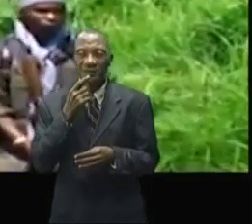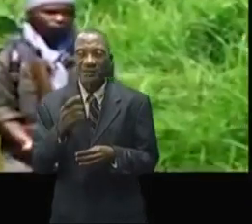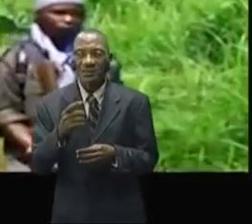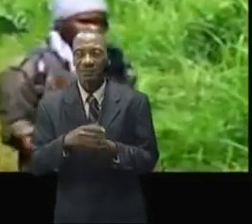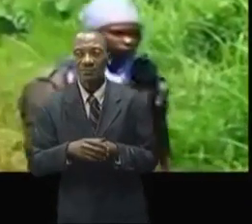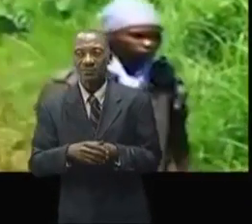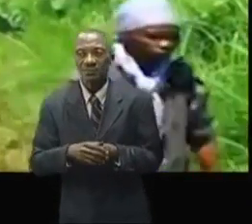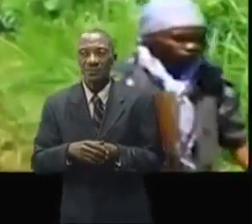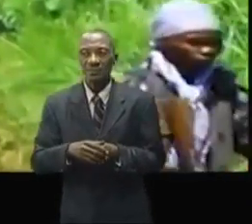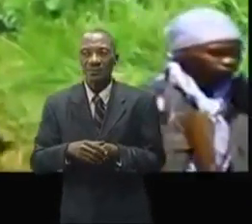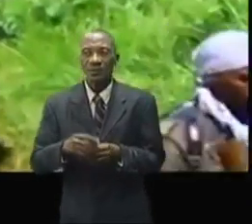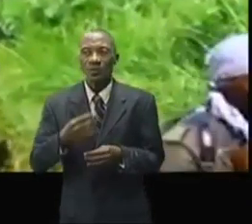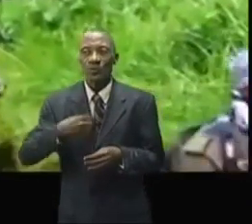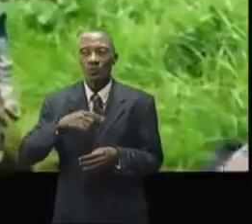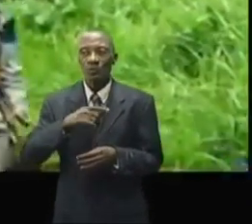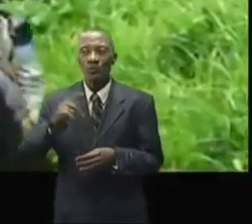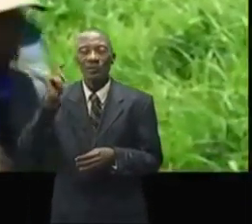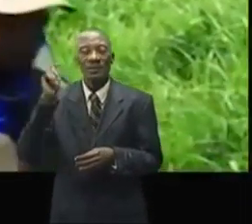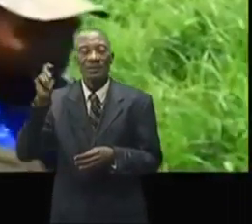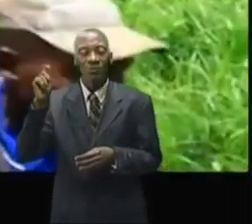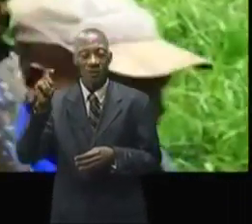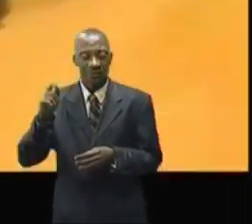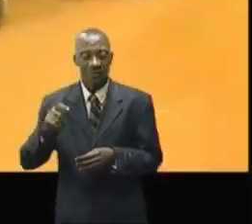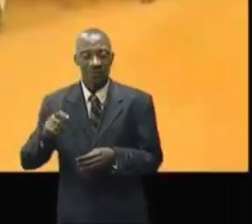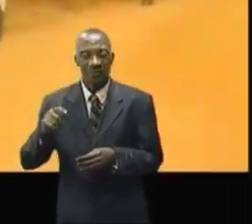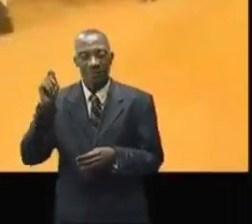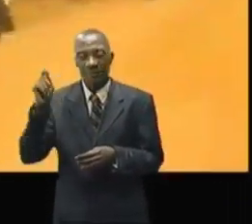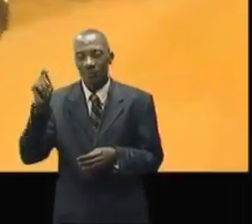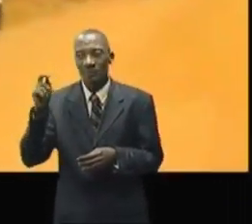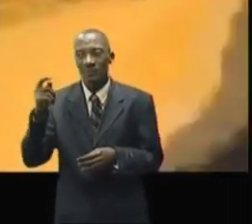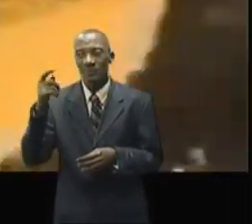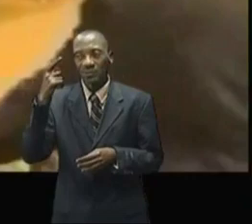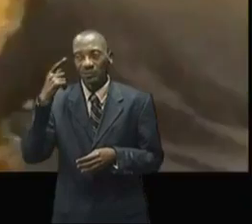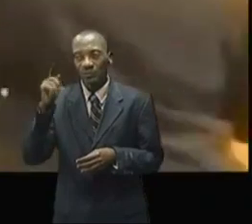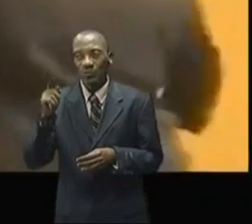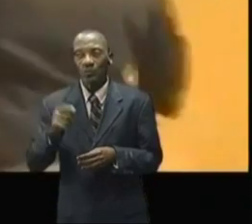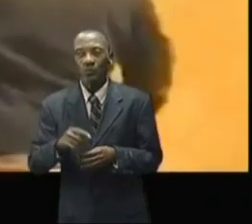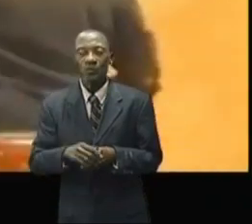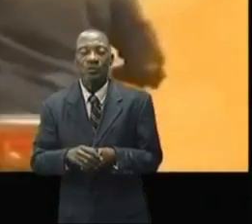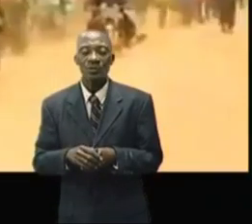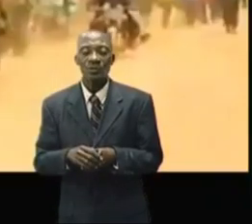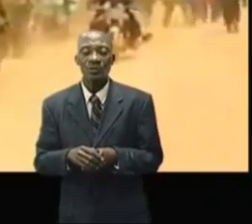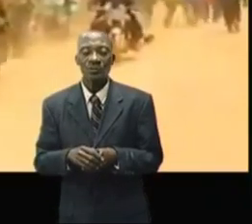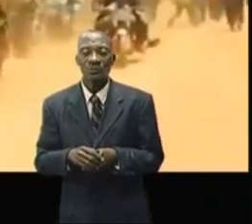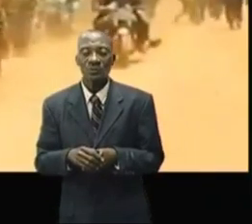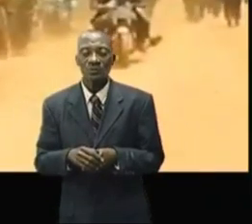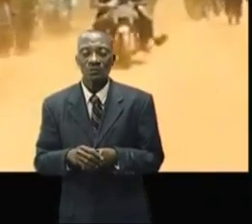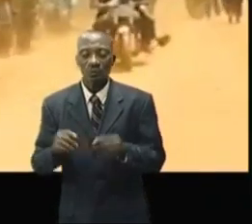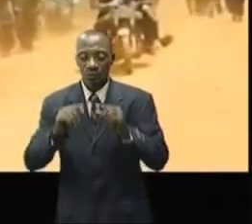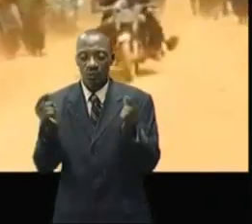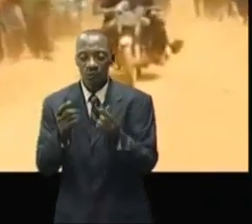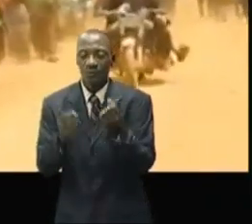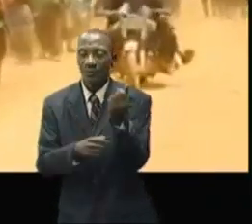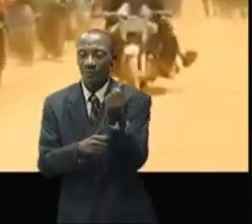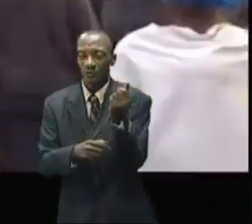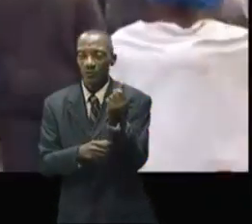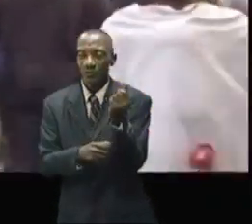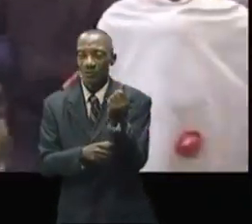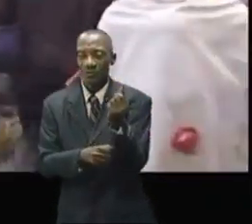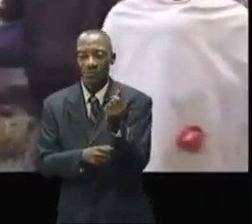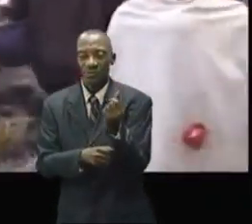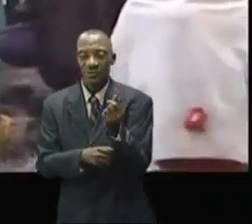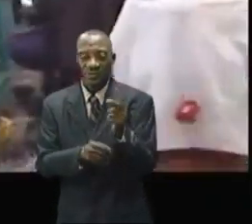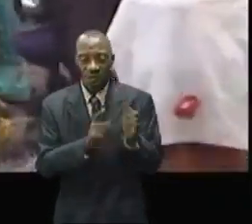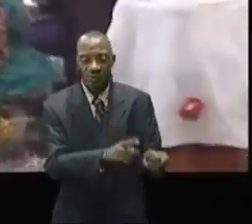attaque de la milice Codeco visa et site des déplacés. Il s'agit du site de Lala, à proximité